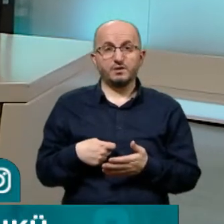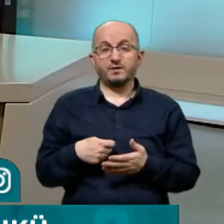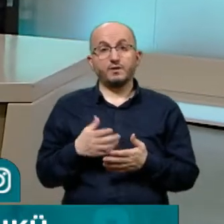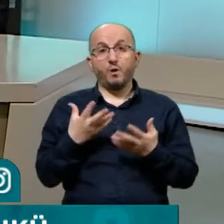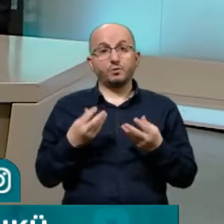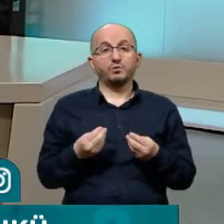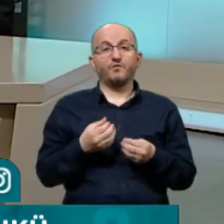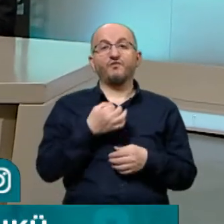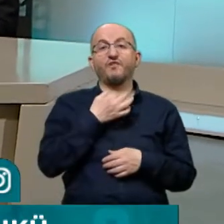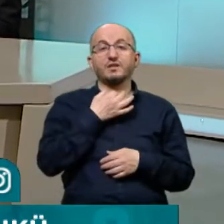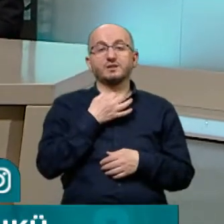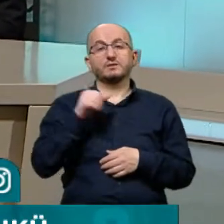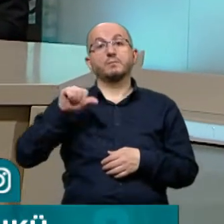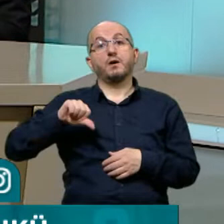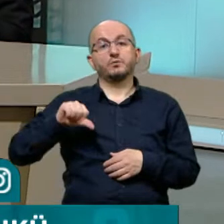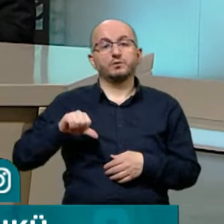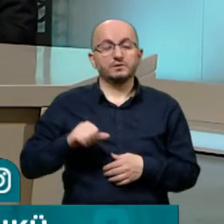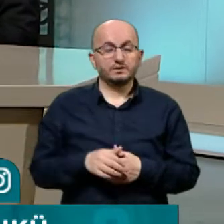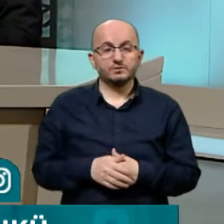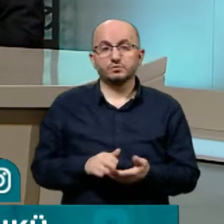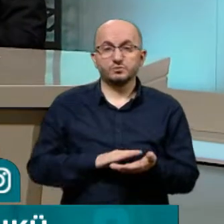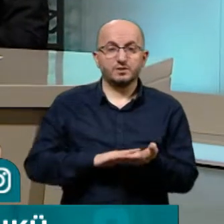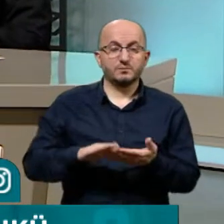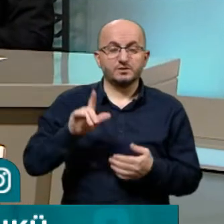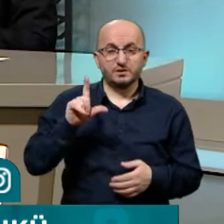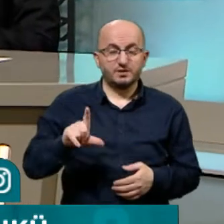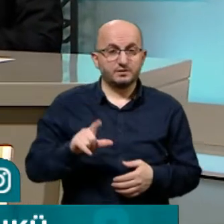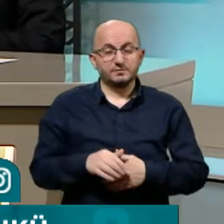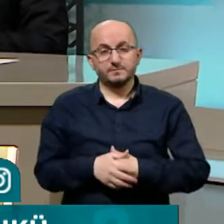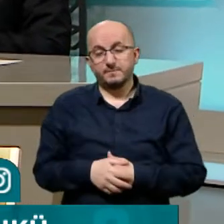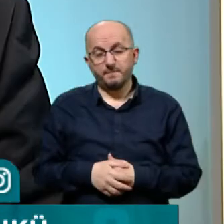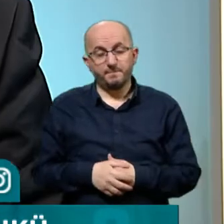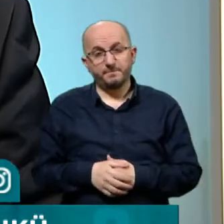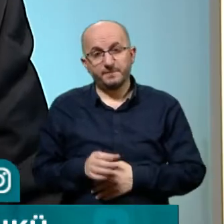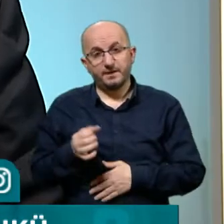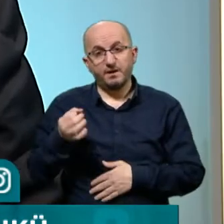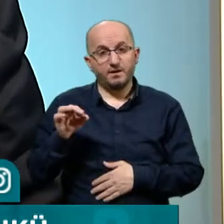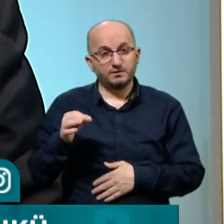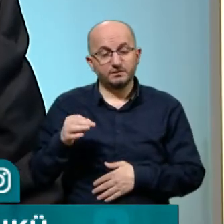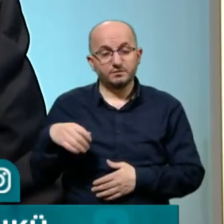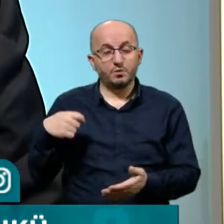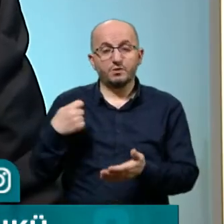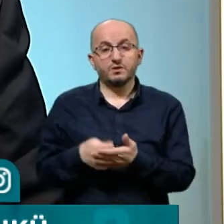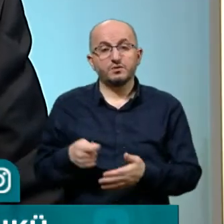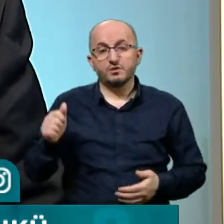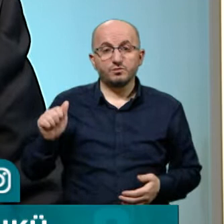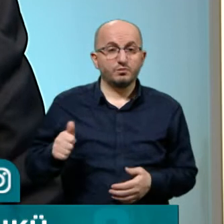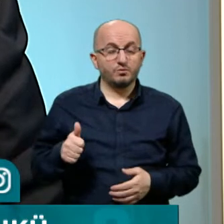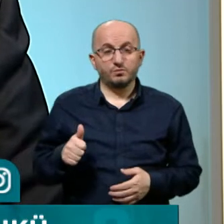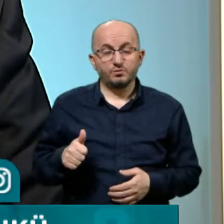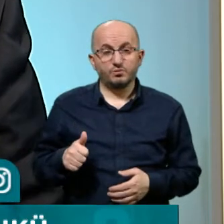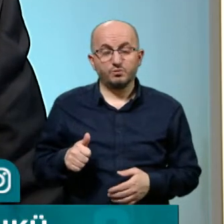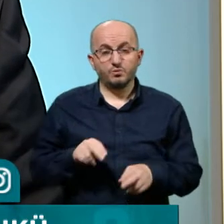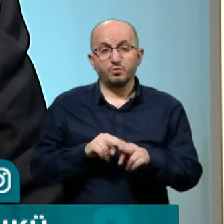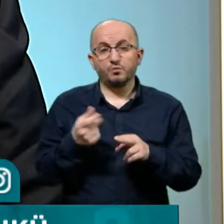fakir açısından mağduriyet Tiro mağlubiyeti telafi etmesi lazım Yani altının ödeyeceği günkü Ondan